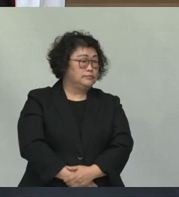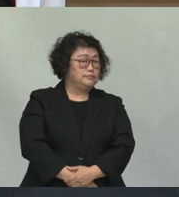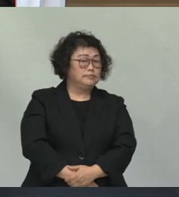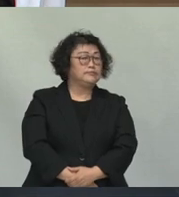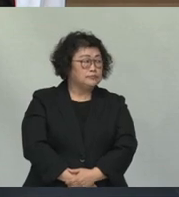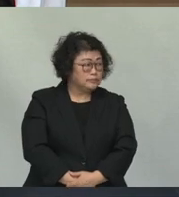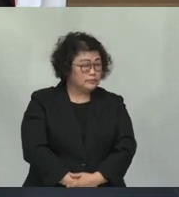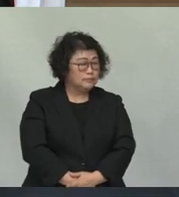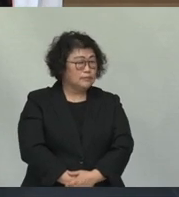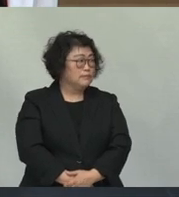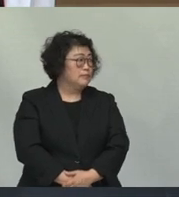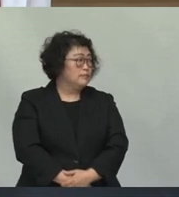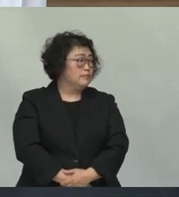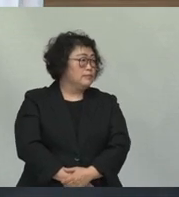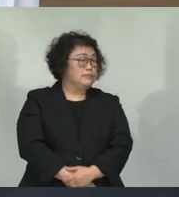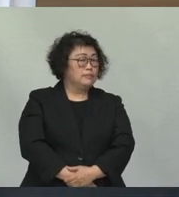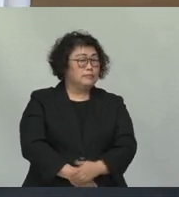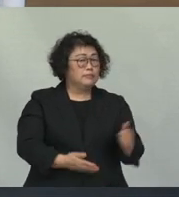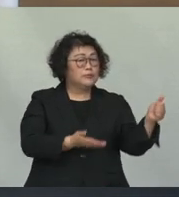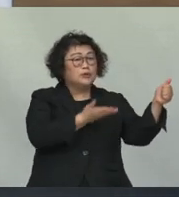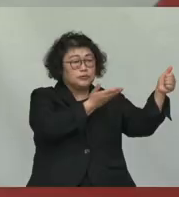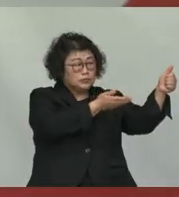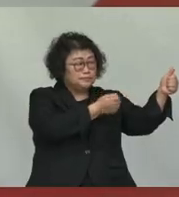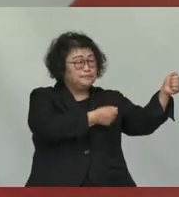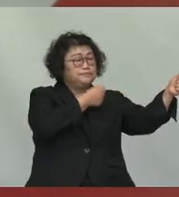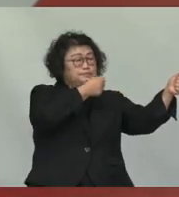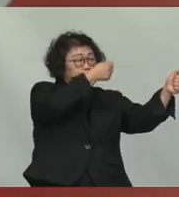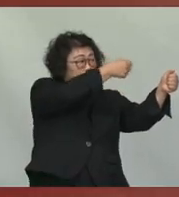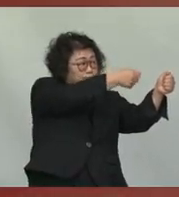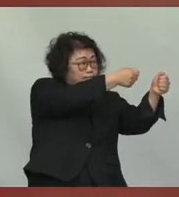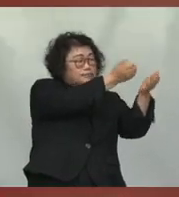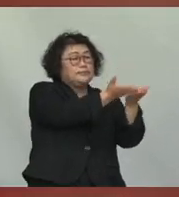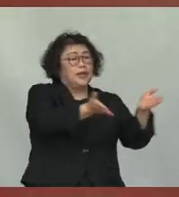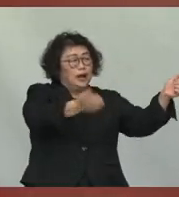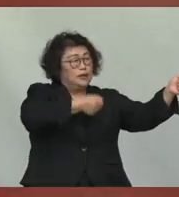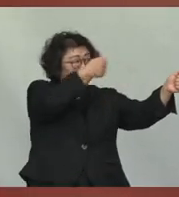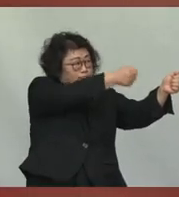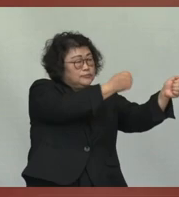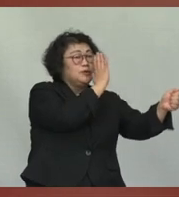それではトーチを聖火皿へ掲げてください。